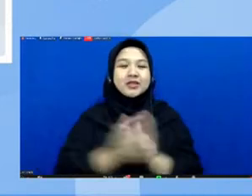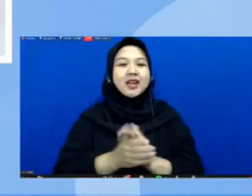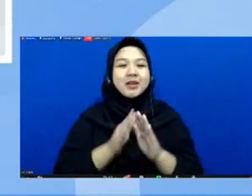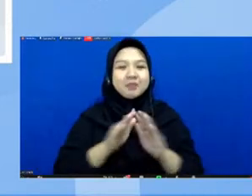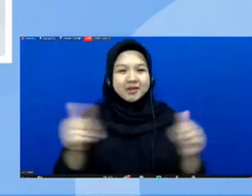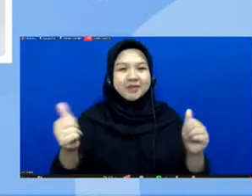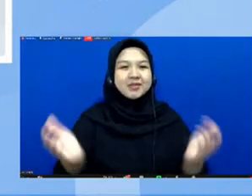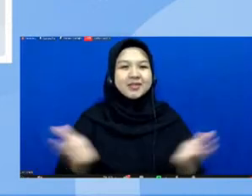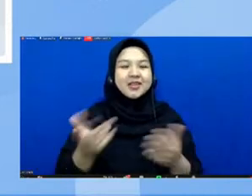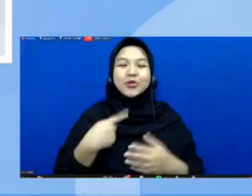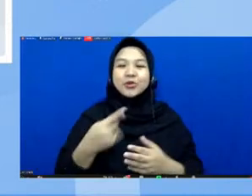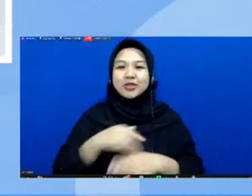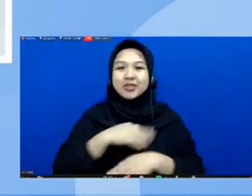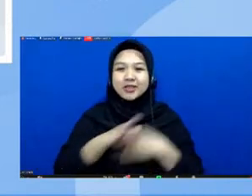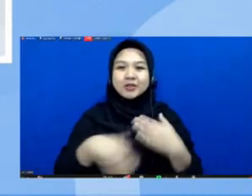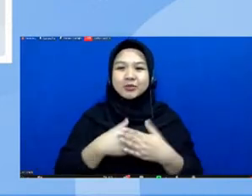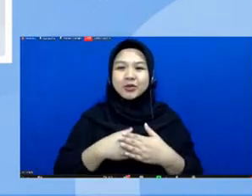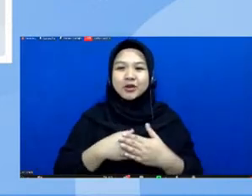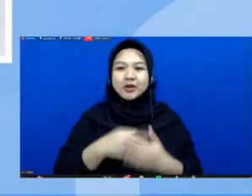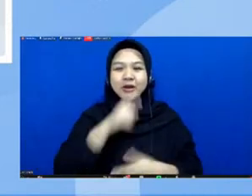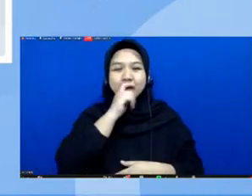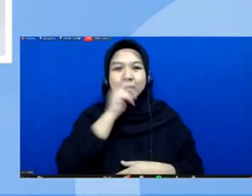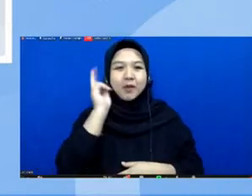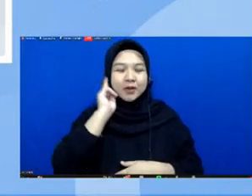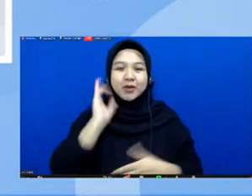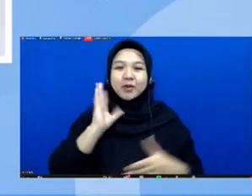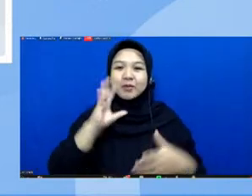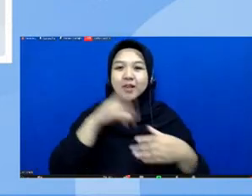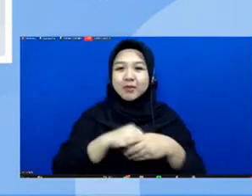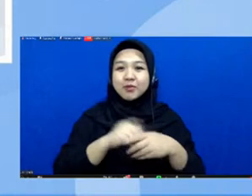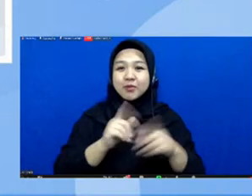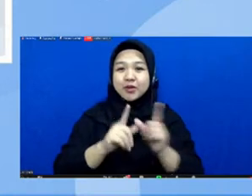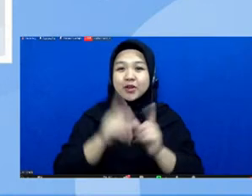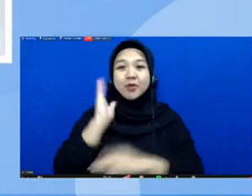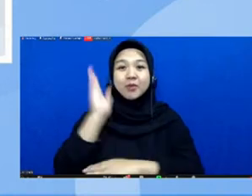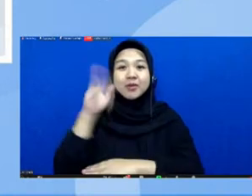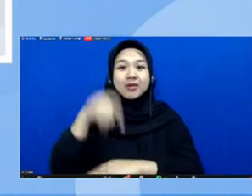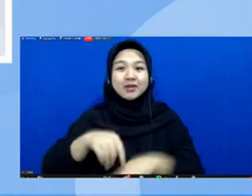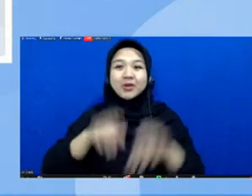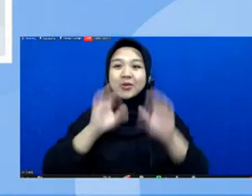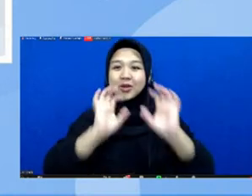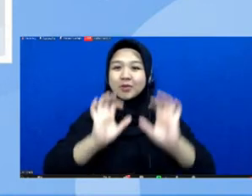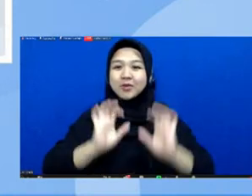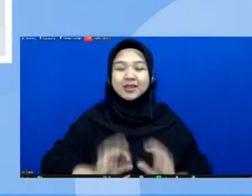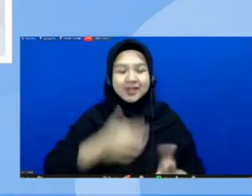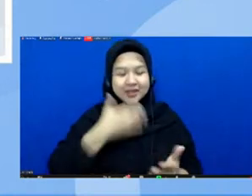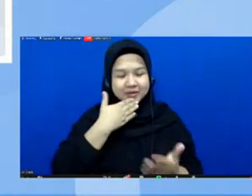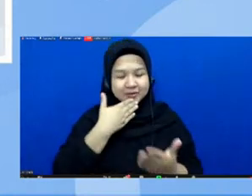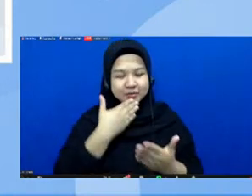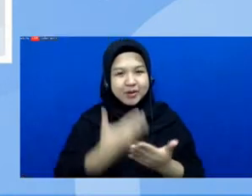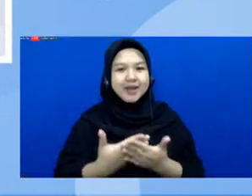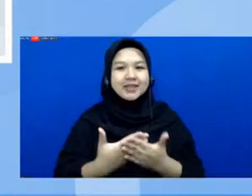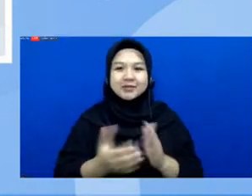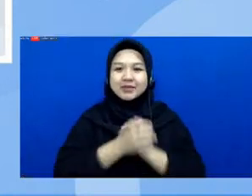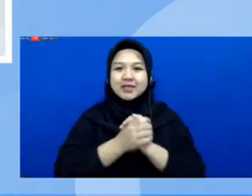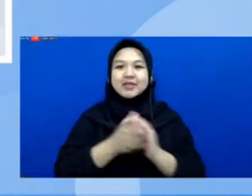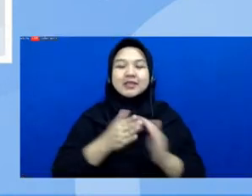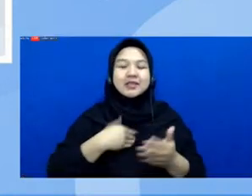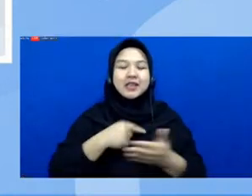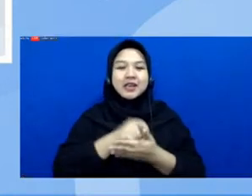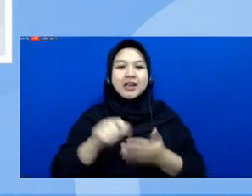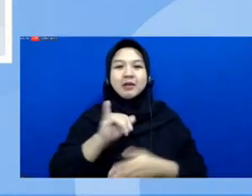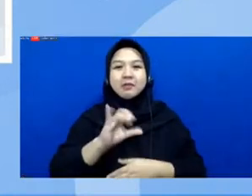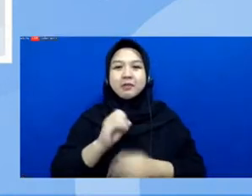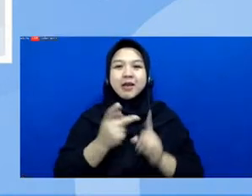semua. Bapak Ibu hadirin yang bergabung dalam webinar kali ini luar biasa. Terima kasih saya ucapkan. Perkenalkan saya Yohana Margareta. Terima kasih